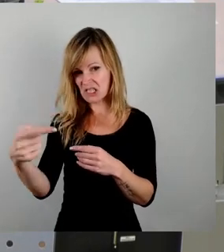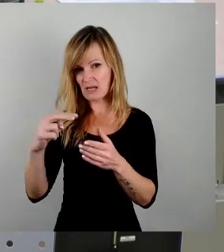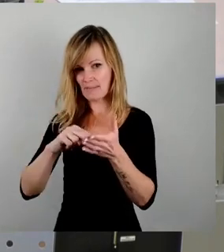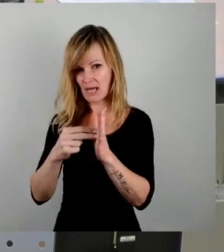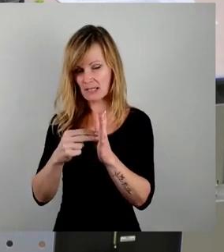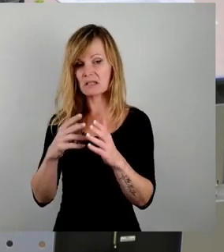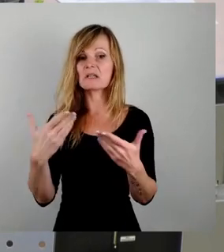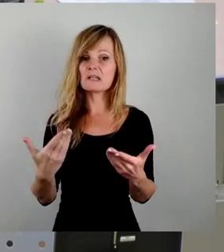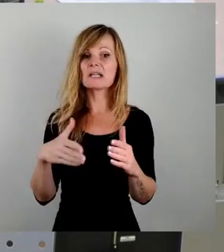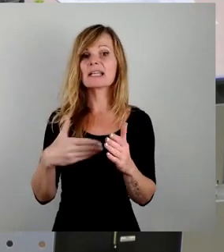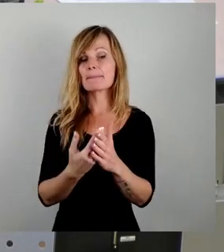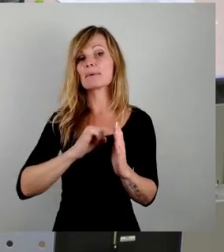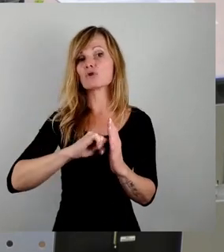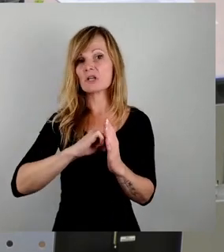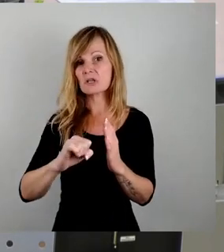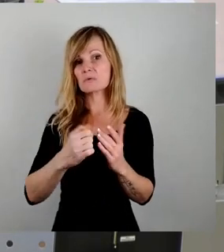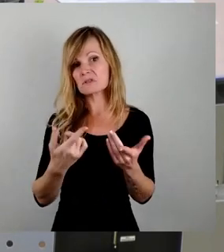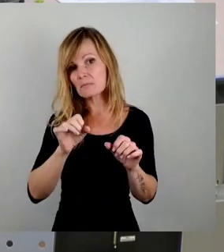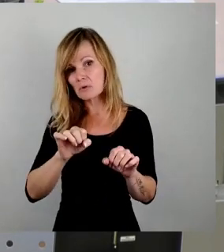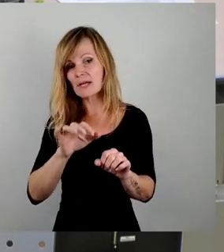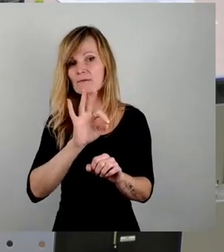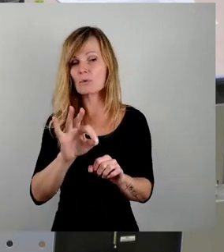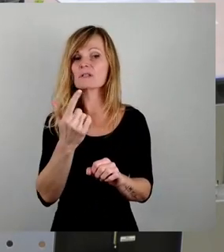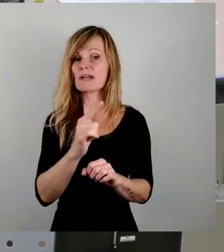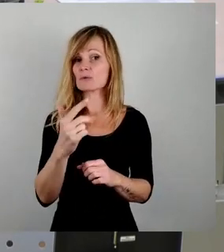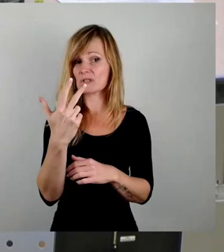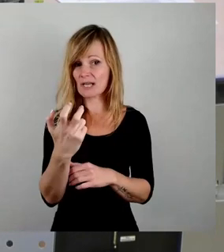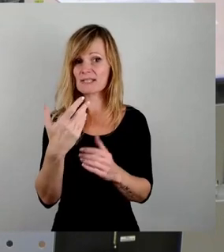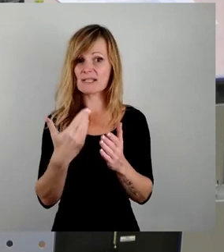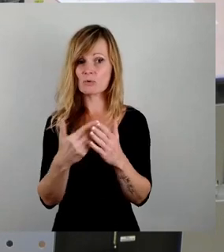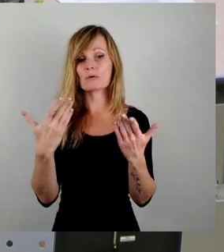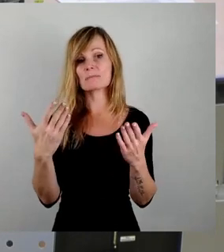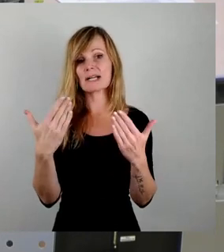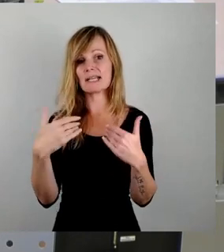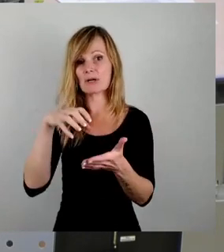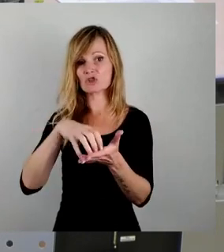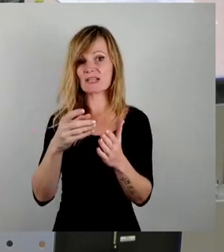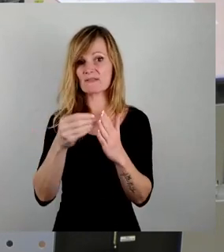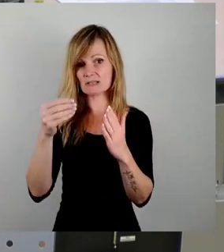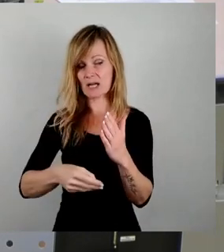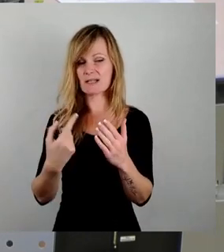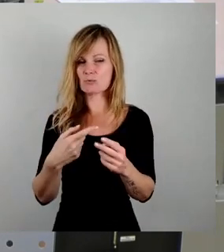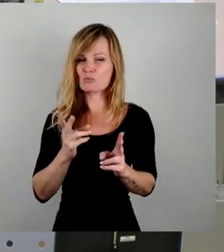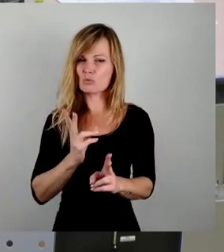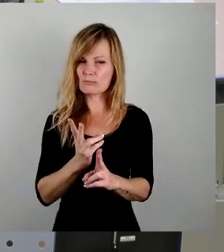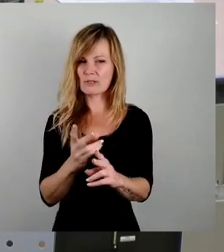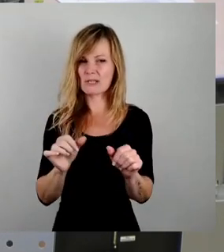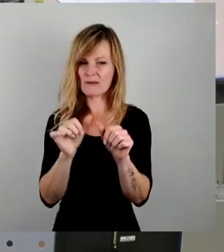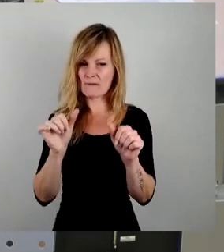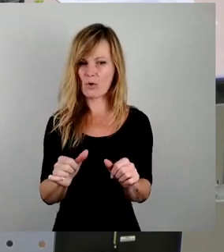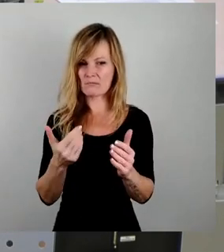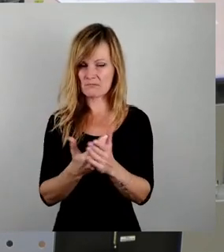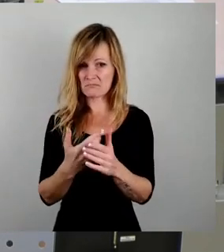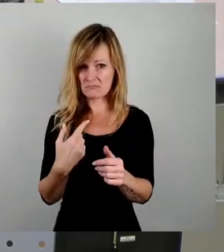Beschleunigungsszenario geben für 2030, somit dass der Klimastadtvertrag in seiner ursprünglichen Formulierung dann noch erfüllt ist oder